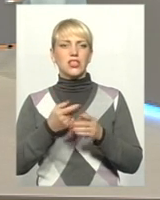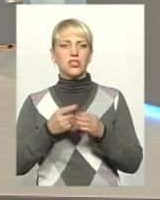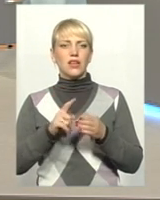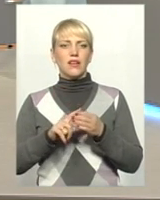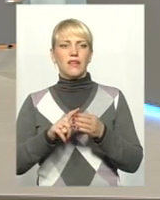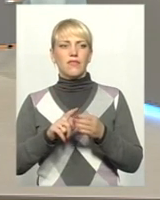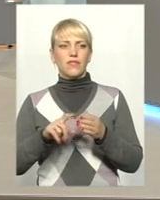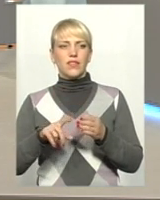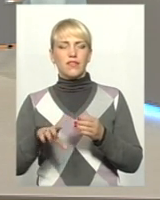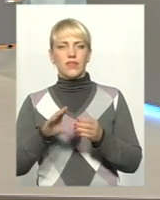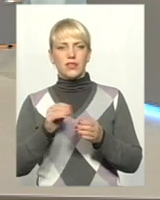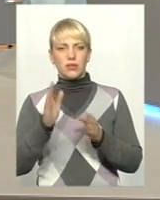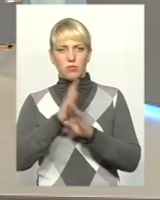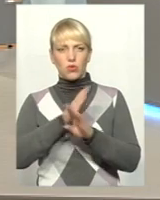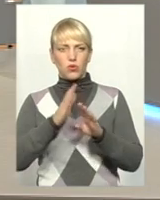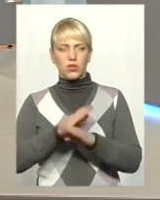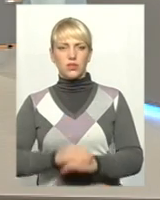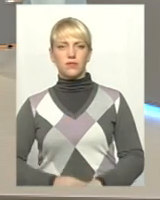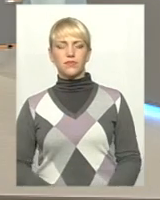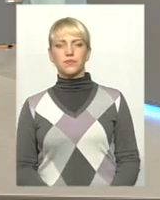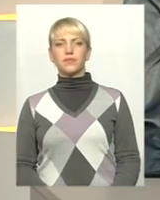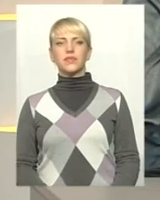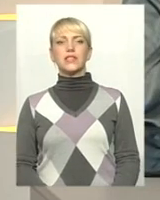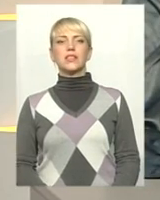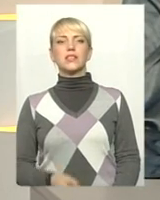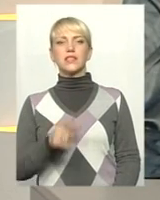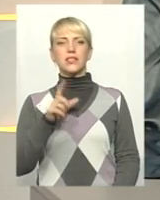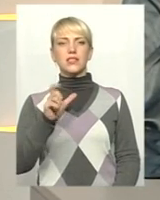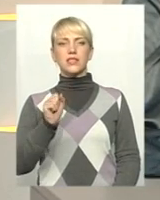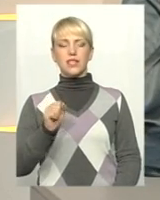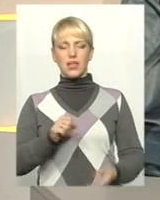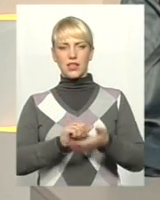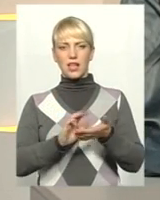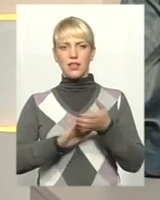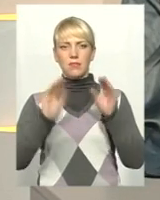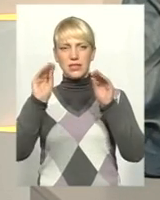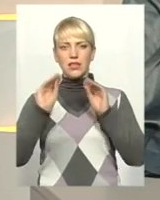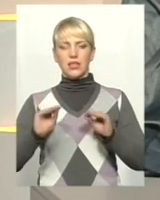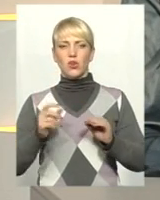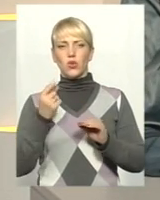треба визначитися з підрядником. Петре Івановичу, за даними статистики,